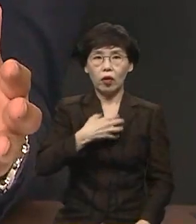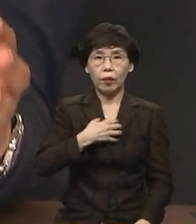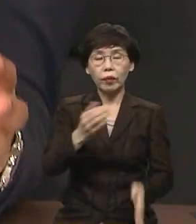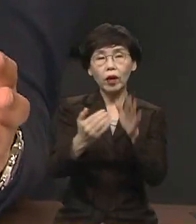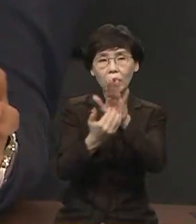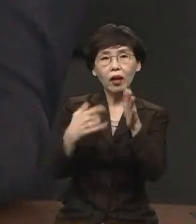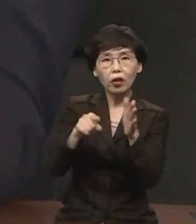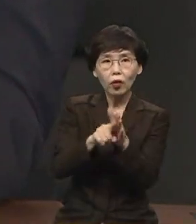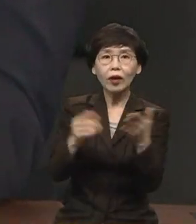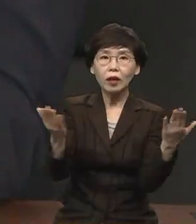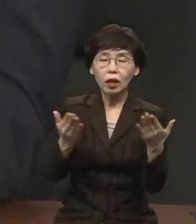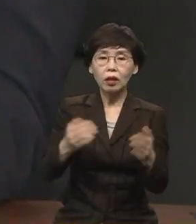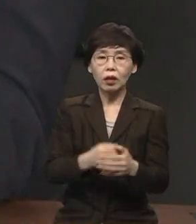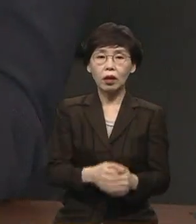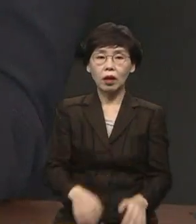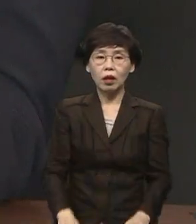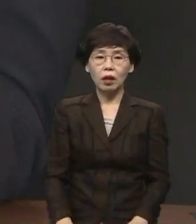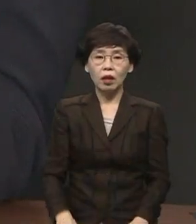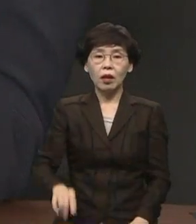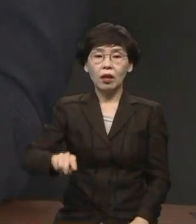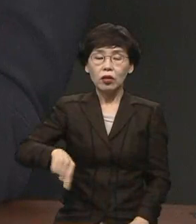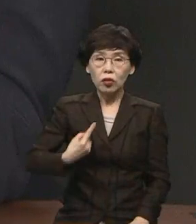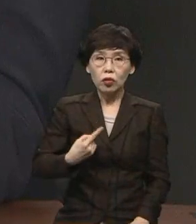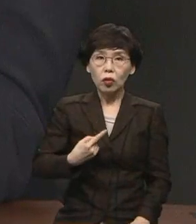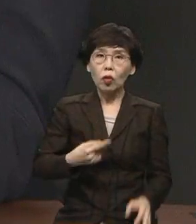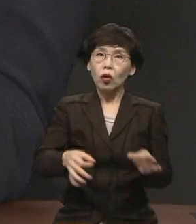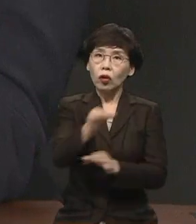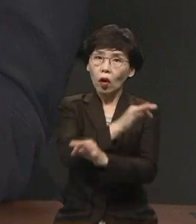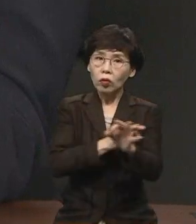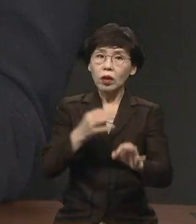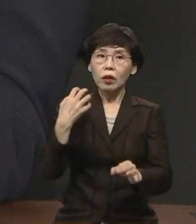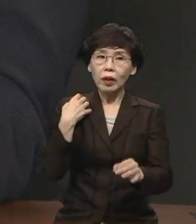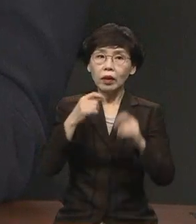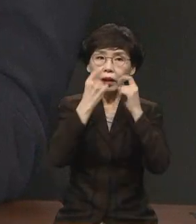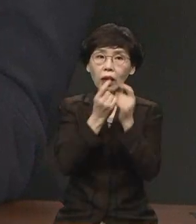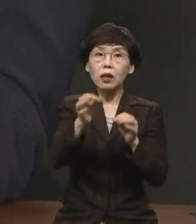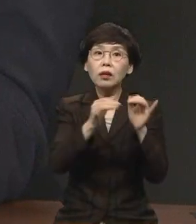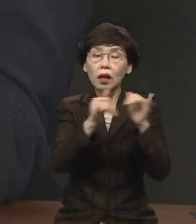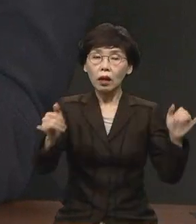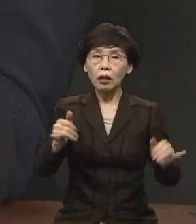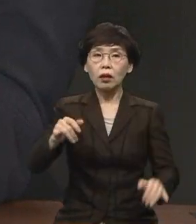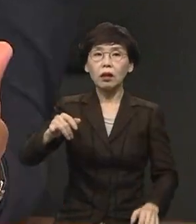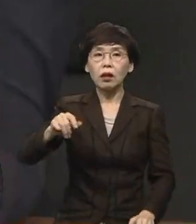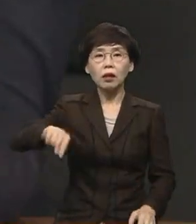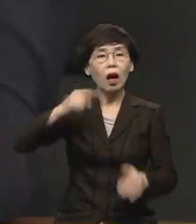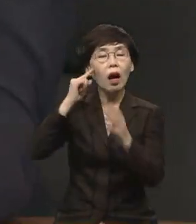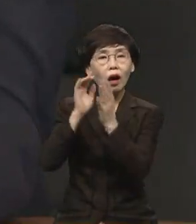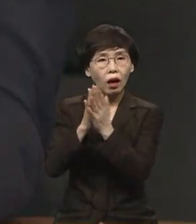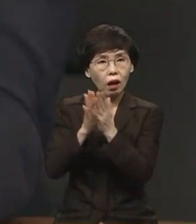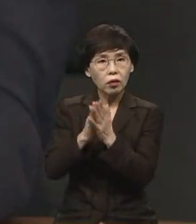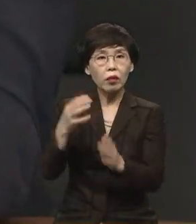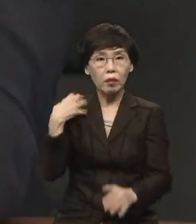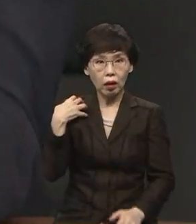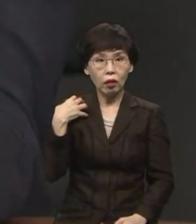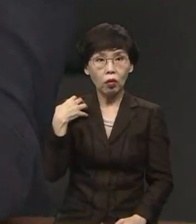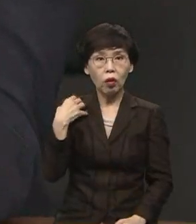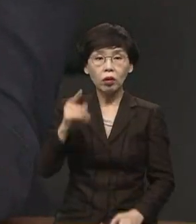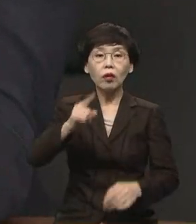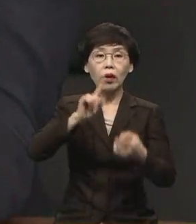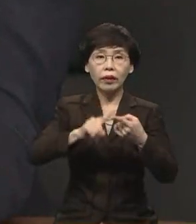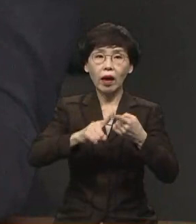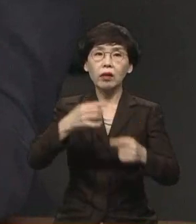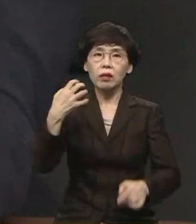위한 조치를 스스로 경제 주체인 소상공인들이 하겠다는 게 자율이고요. 그거에 대한 책임은 당당하게